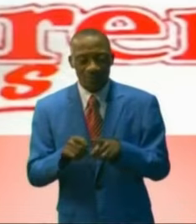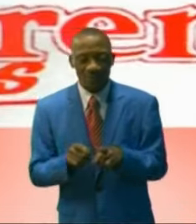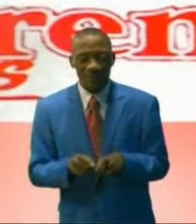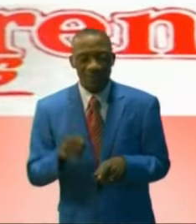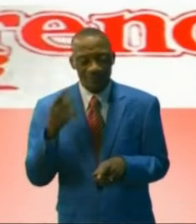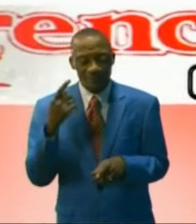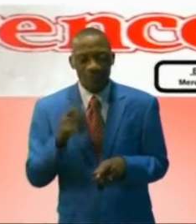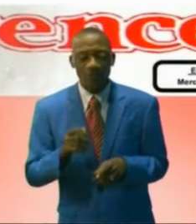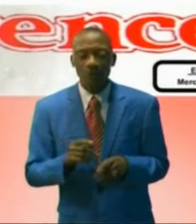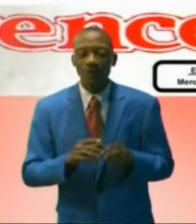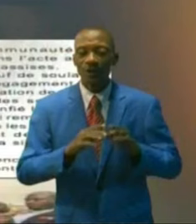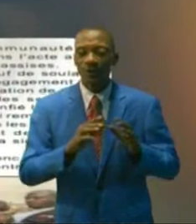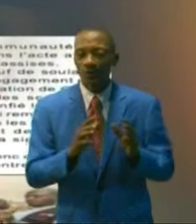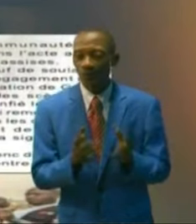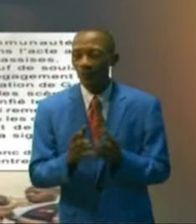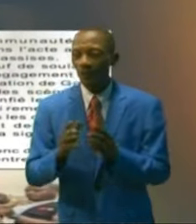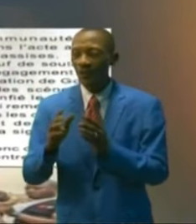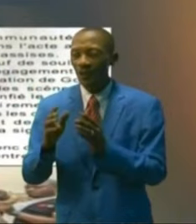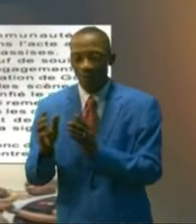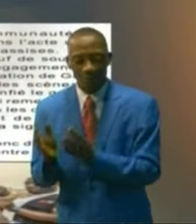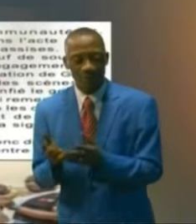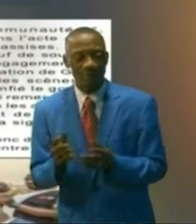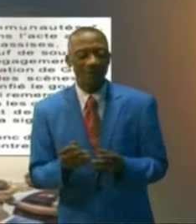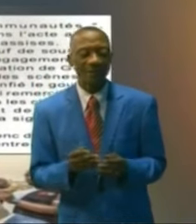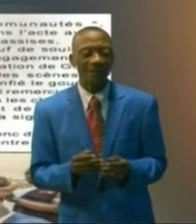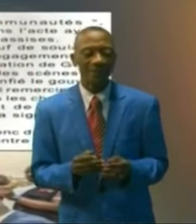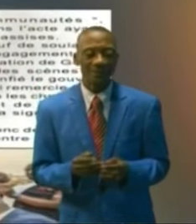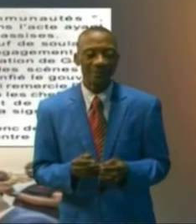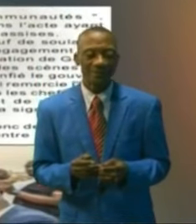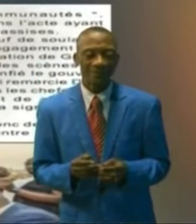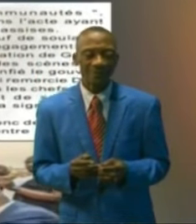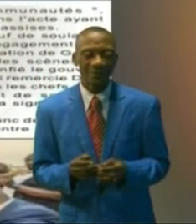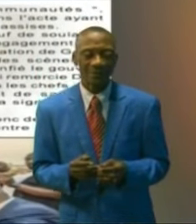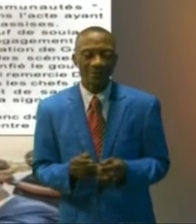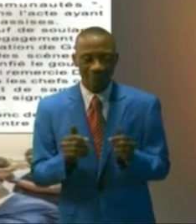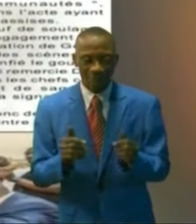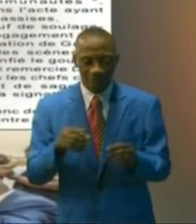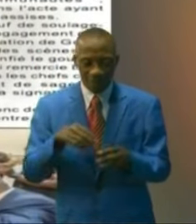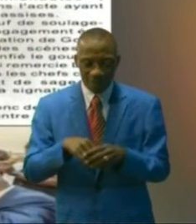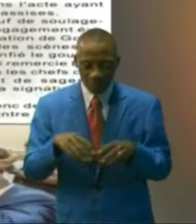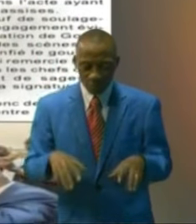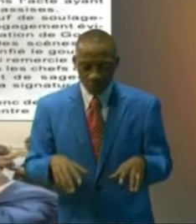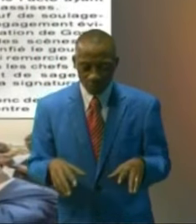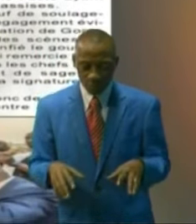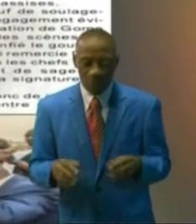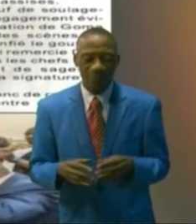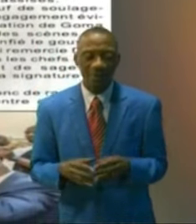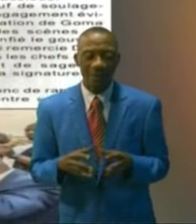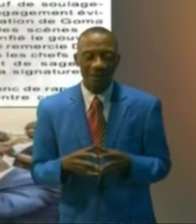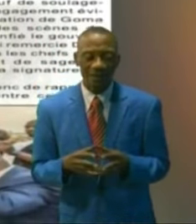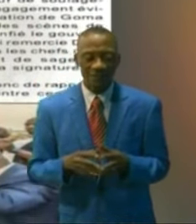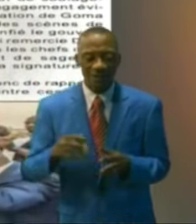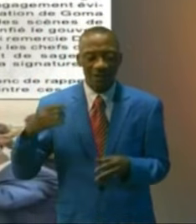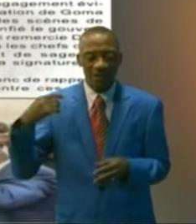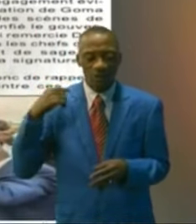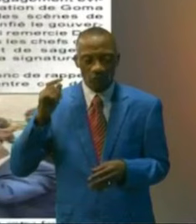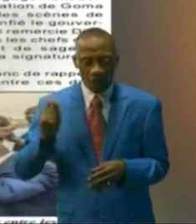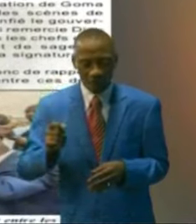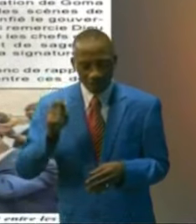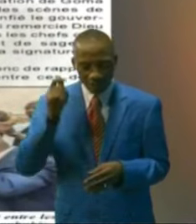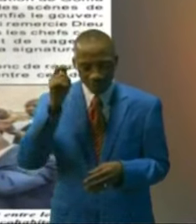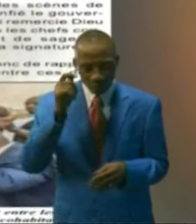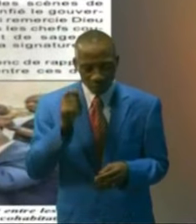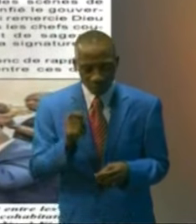la Référence Plus. Sous la conduite du gouverneur militaire, le général-major Peter Chirimwami, écrit le journal,